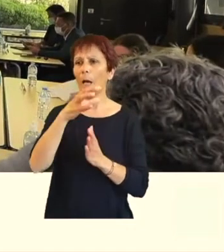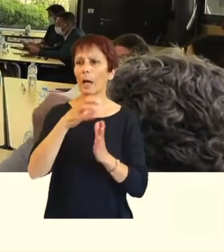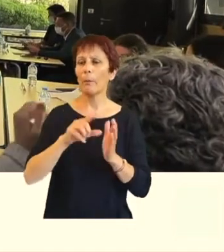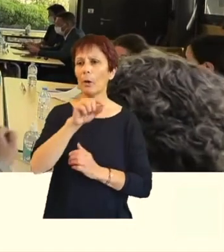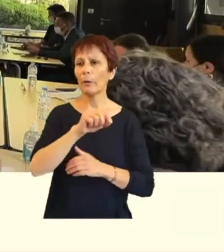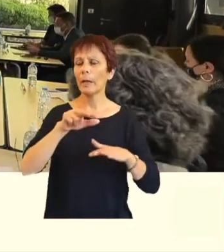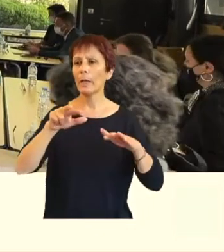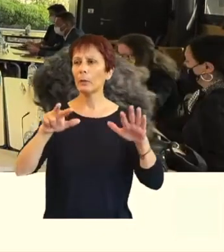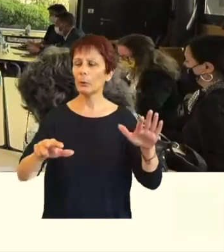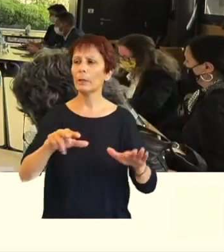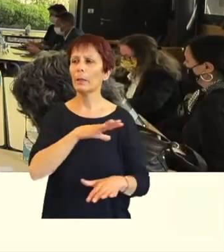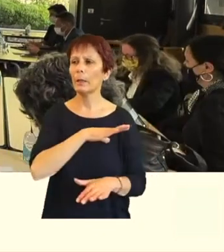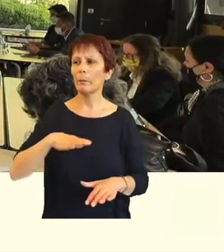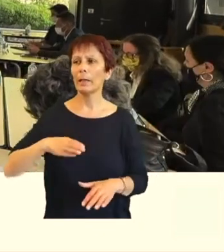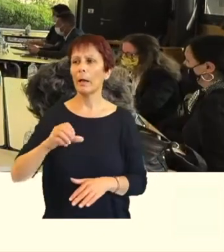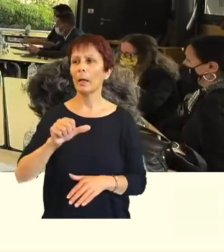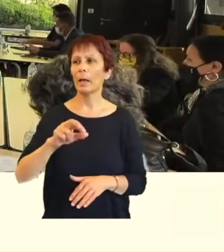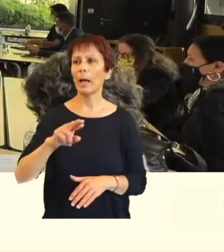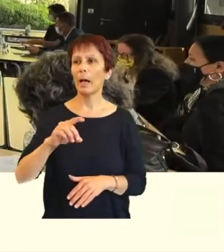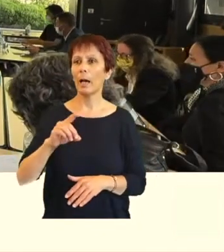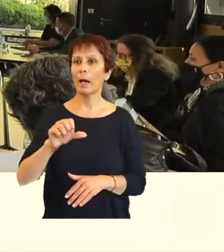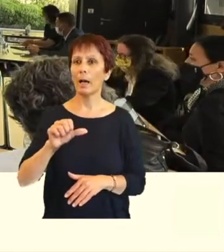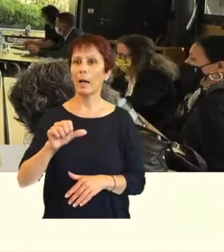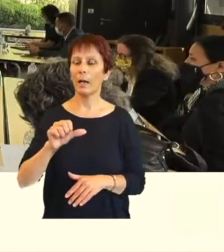qui rapporte ça concerne les revenants de façade.